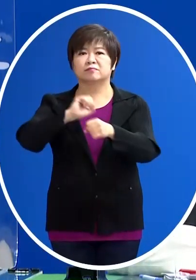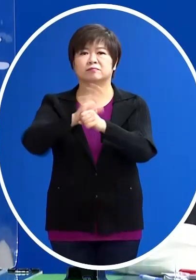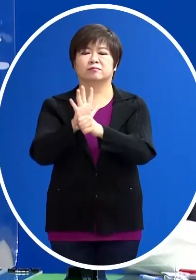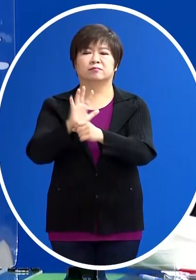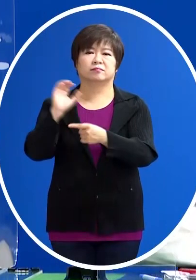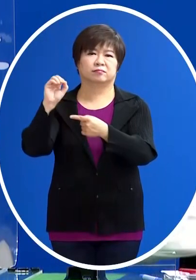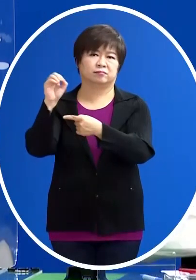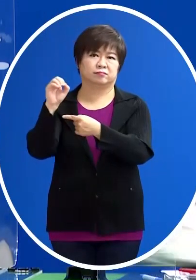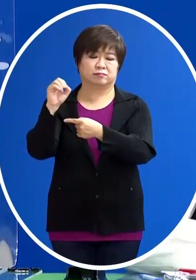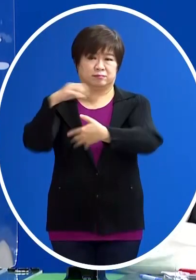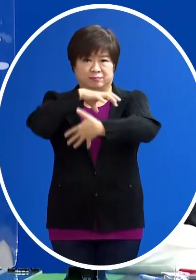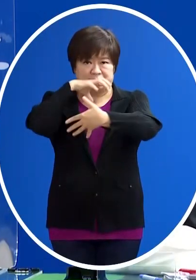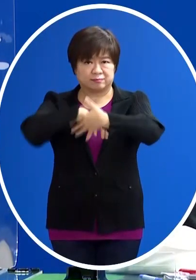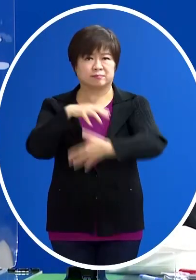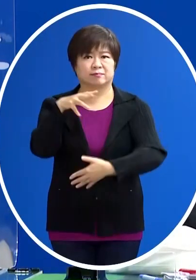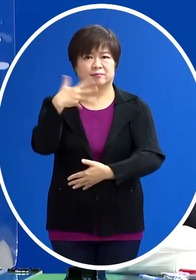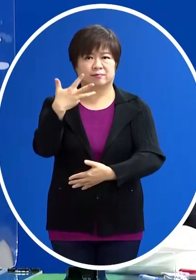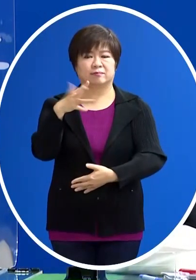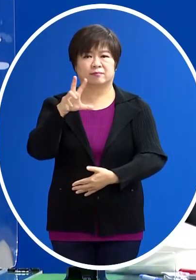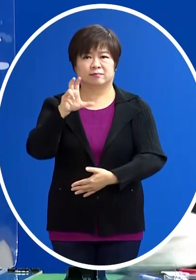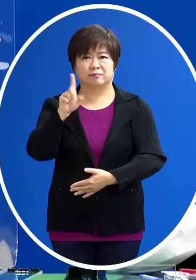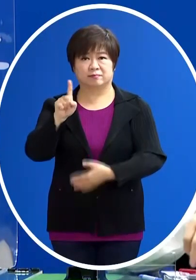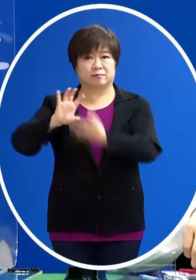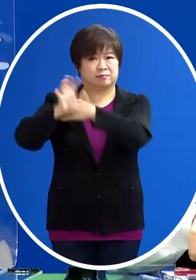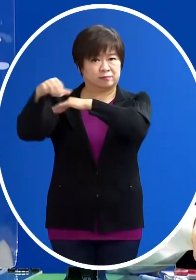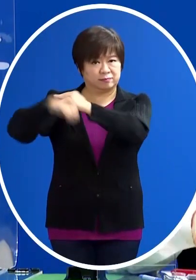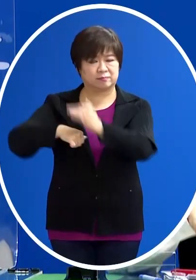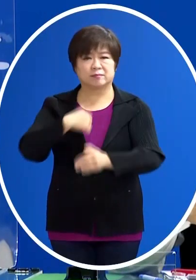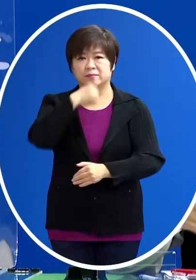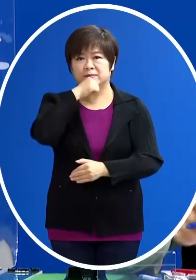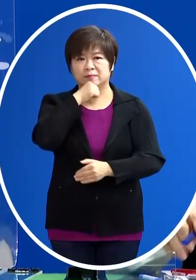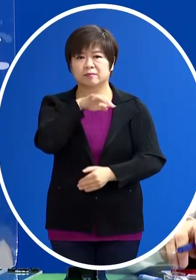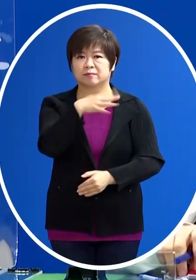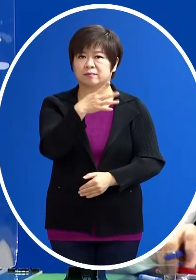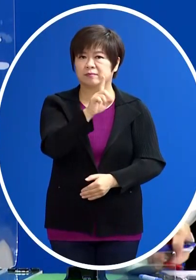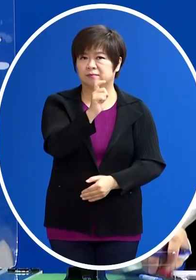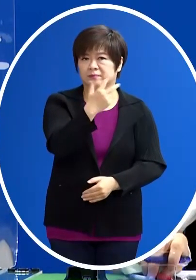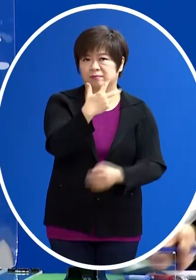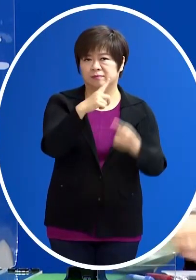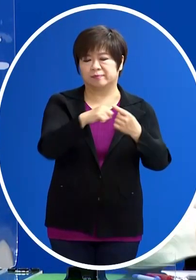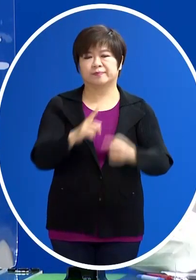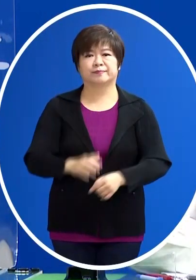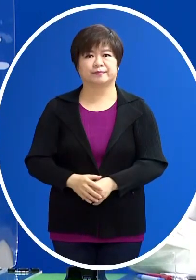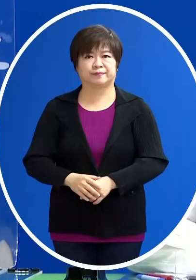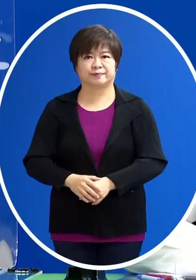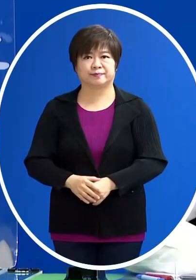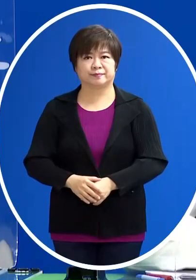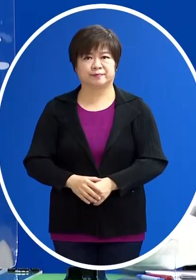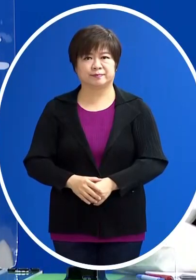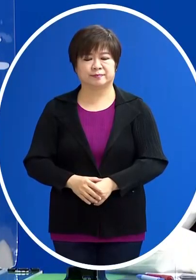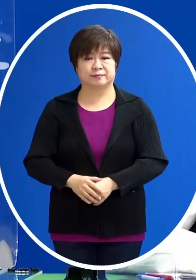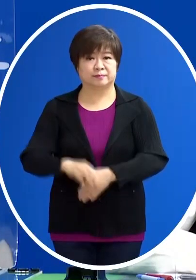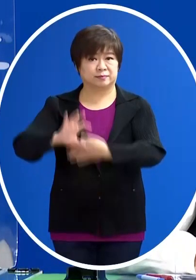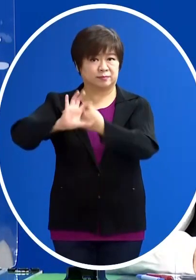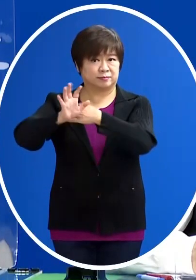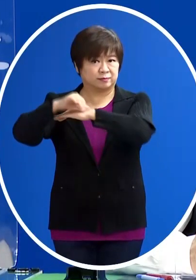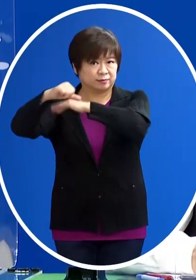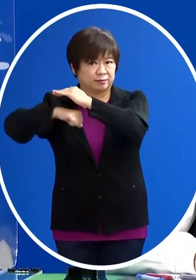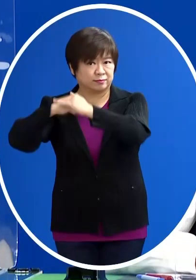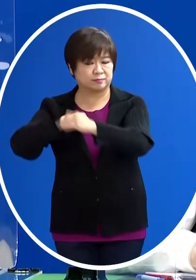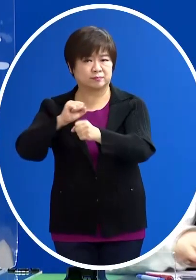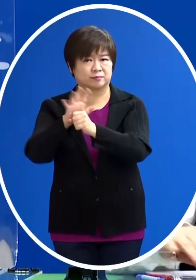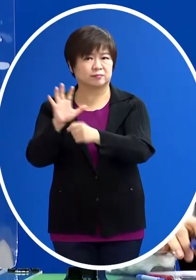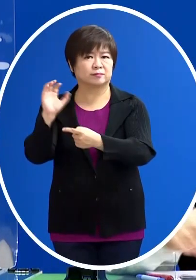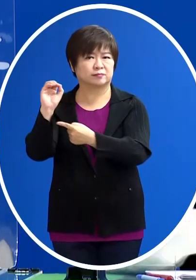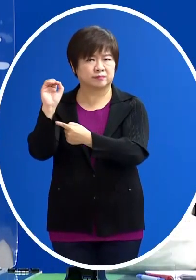例哈，其中874例是境外，那本土是417例。那目前来讲，这个境外移入的 Omicron 还